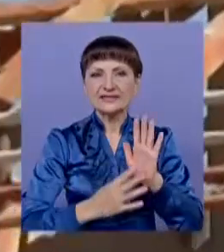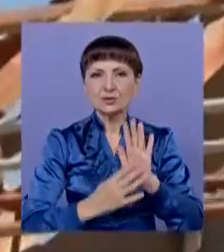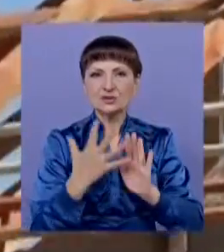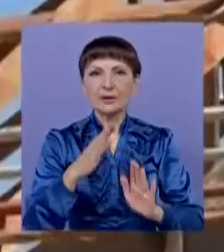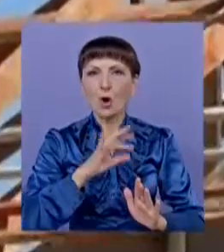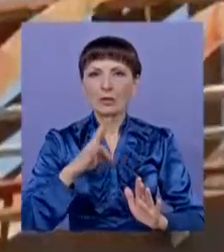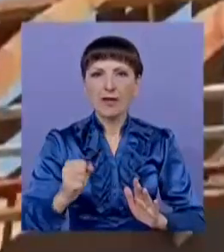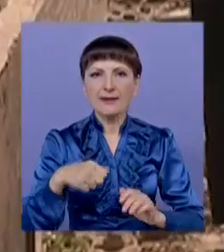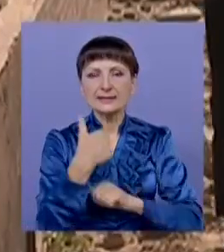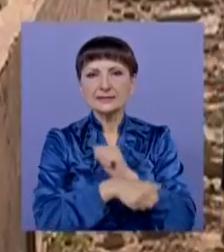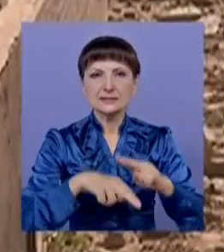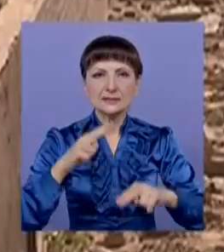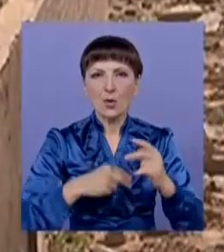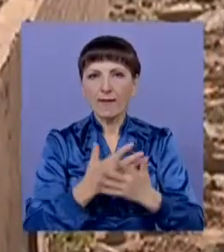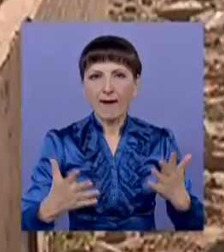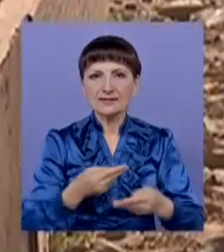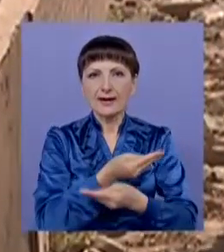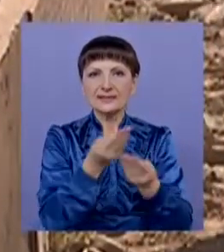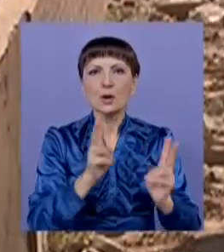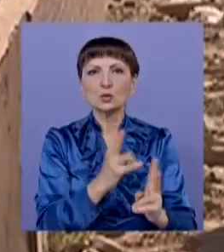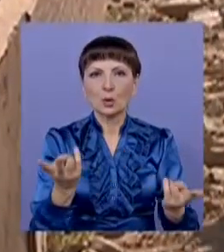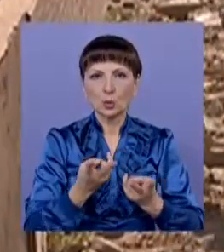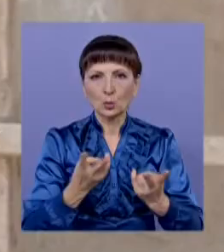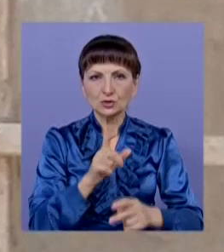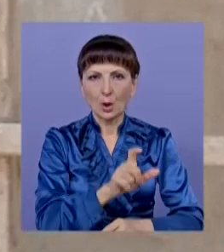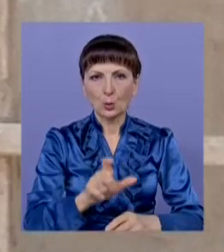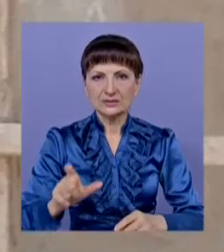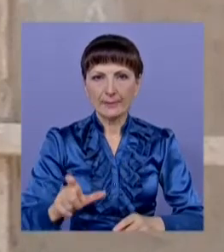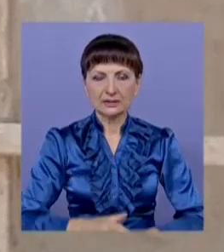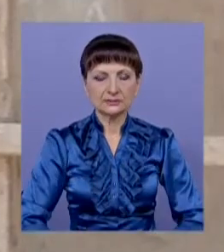тонн строительных материалов, которые раздали нуждающимся жителям.